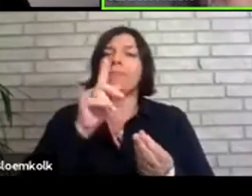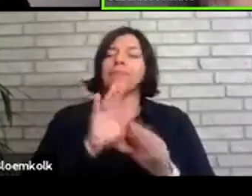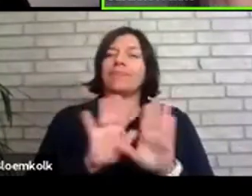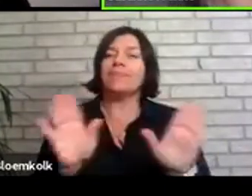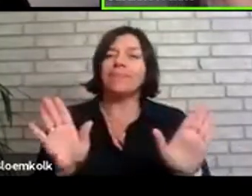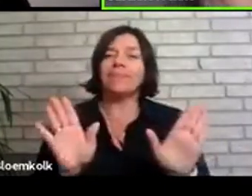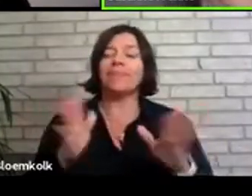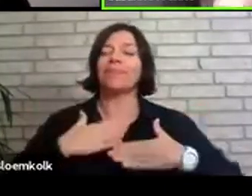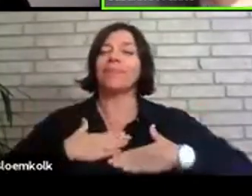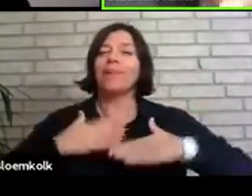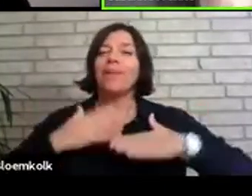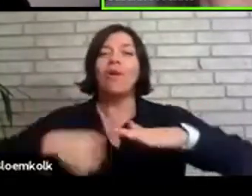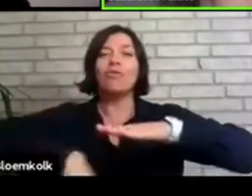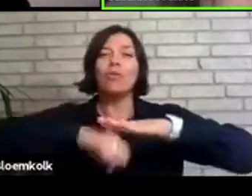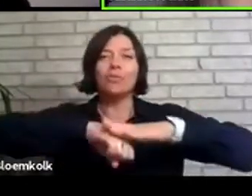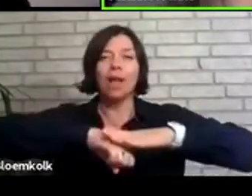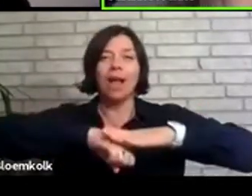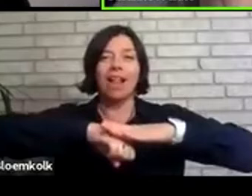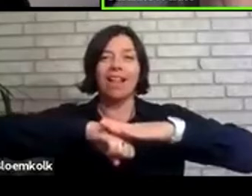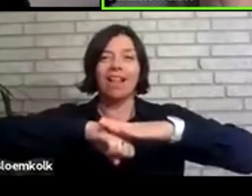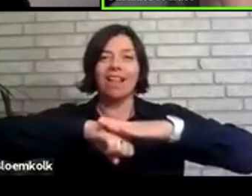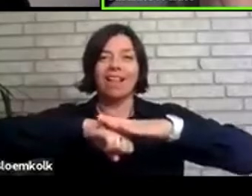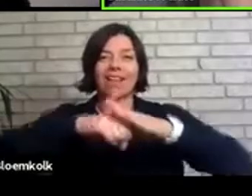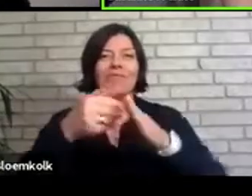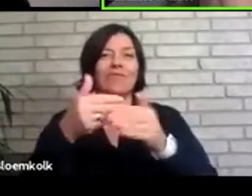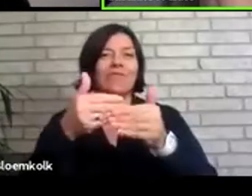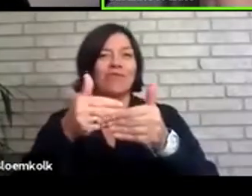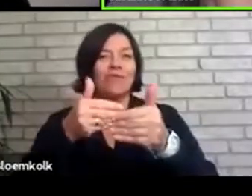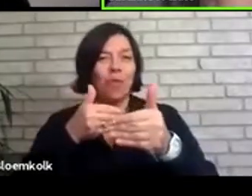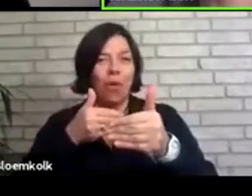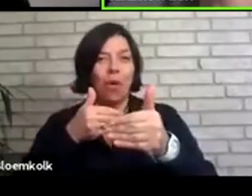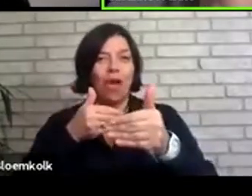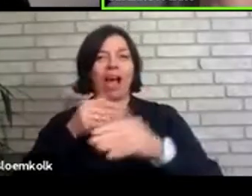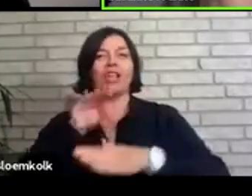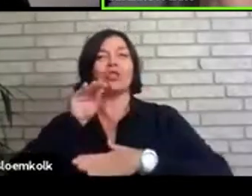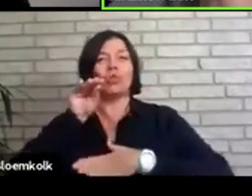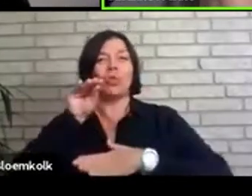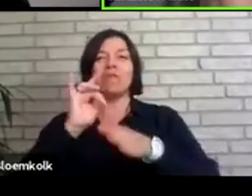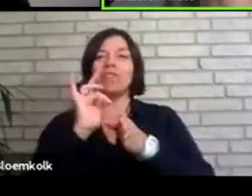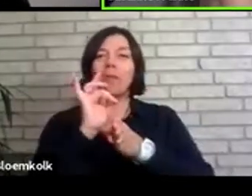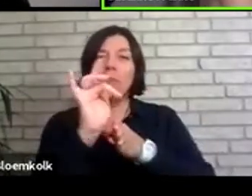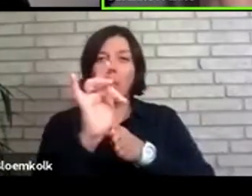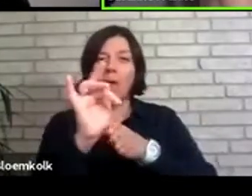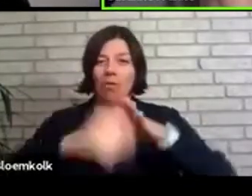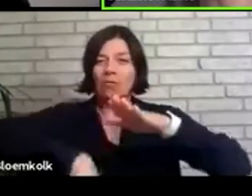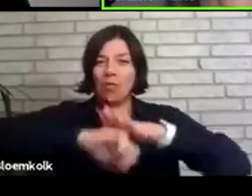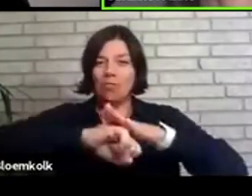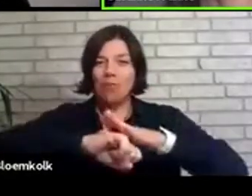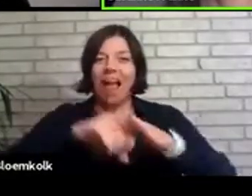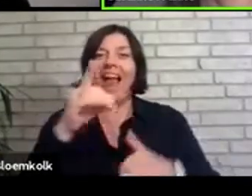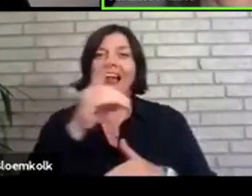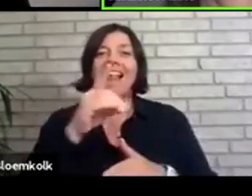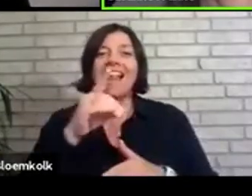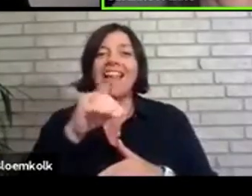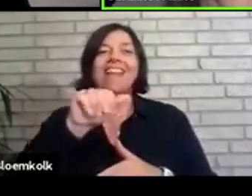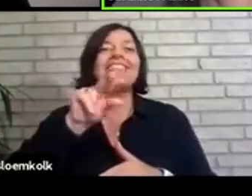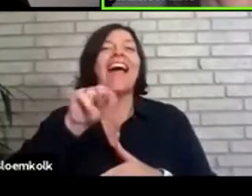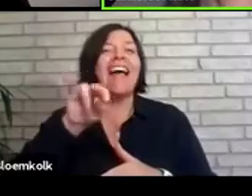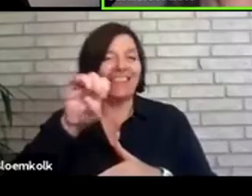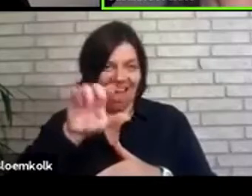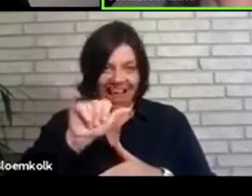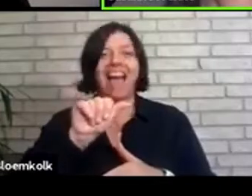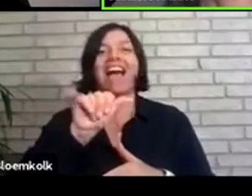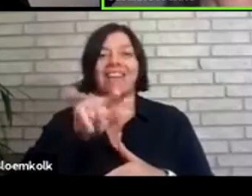unser Fußball war vor Zukunft Profifußball, so sieht es aus. Danke, ich sehe Dani Fuchteln, genau, das war die